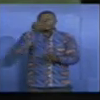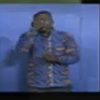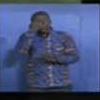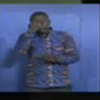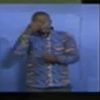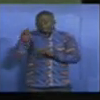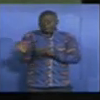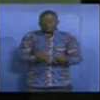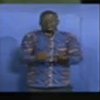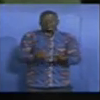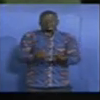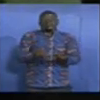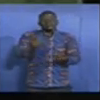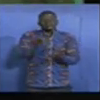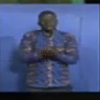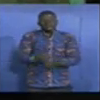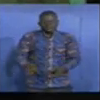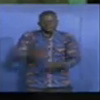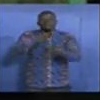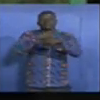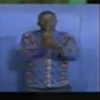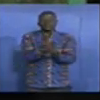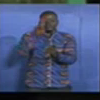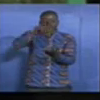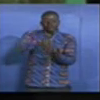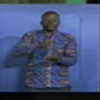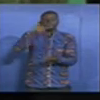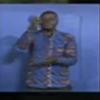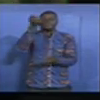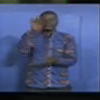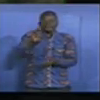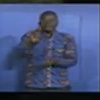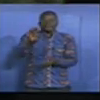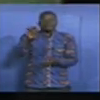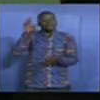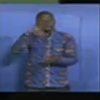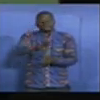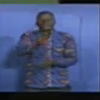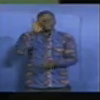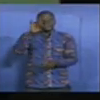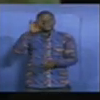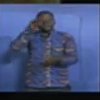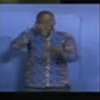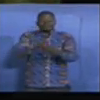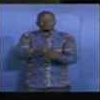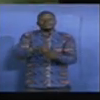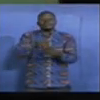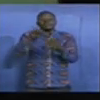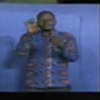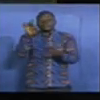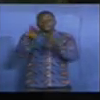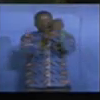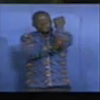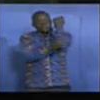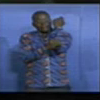l'État à réagir. Kogloé Goland a été produit en 2017 par SEM Film Il a été réalisé dans cette région après une observation de